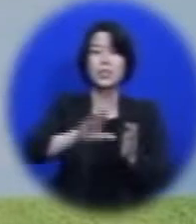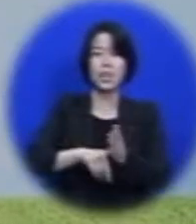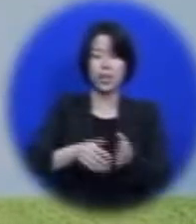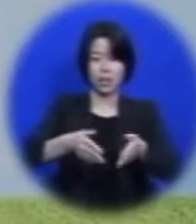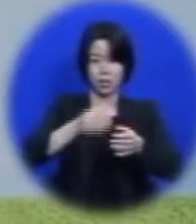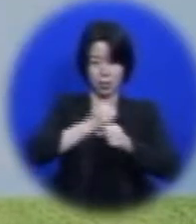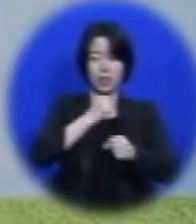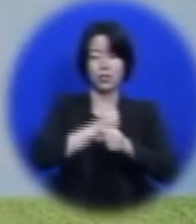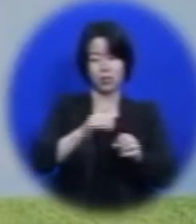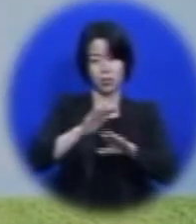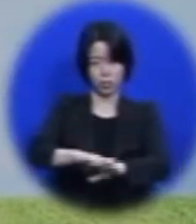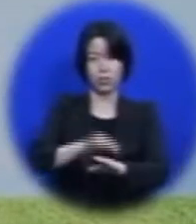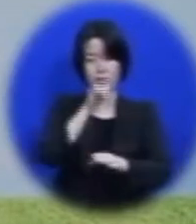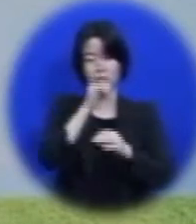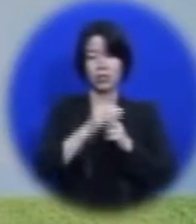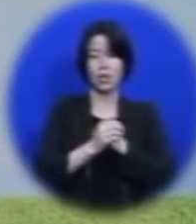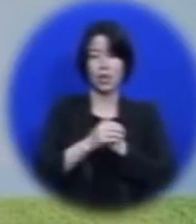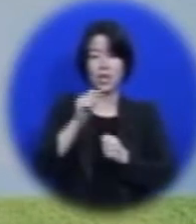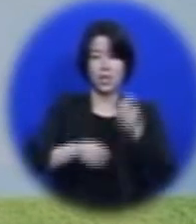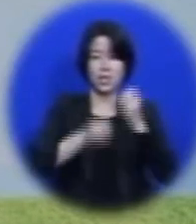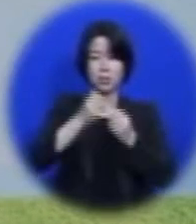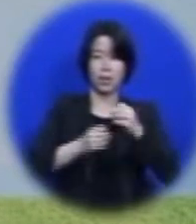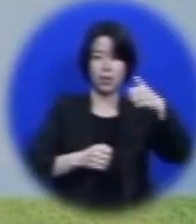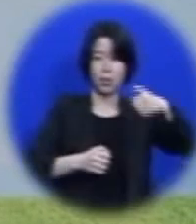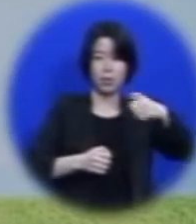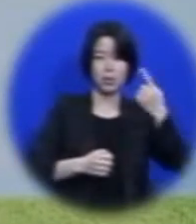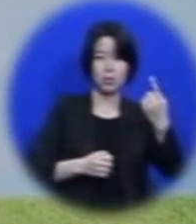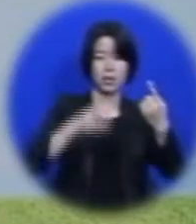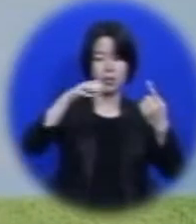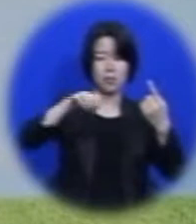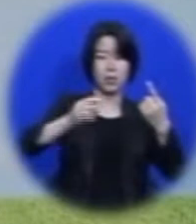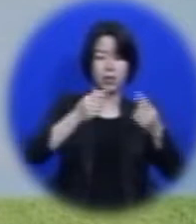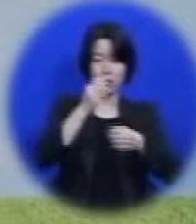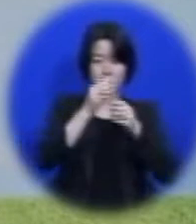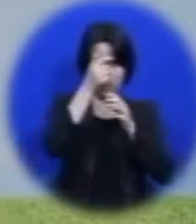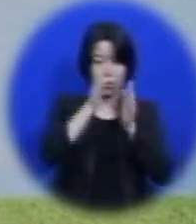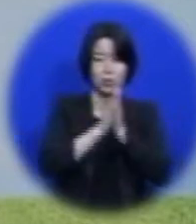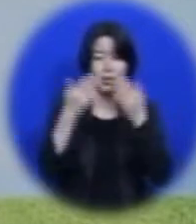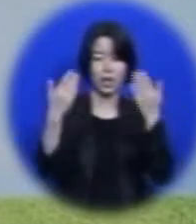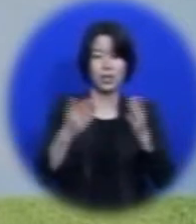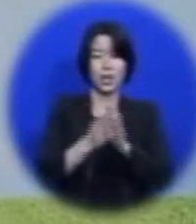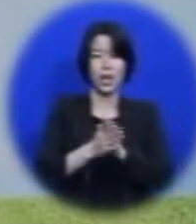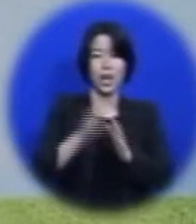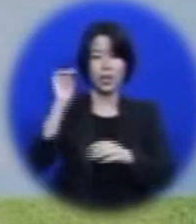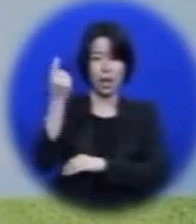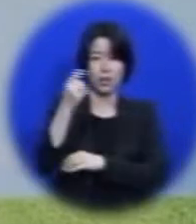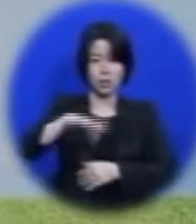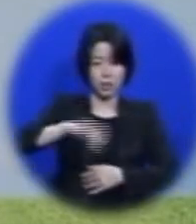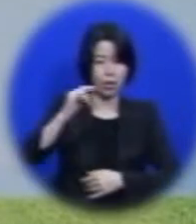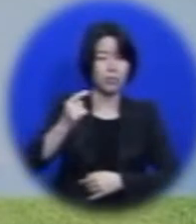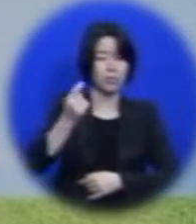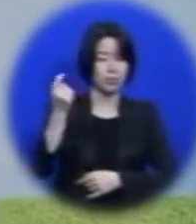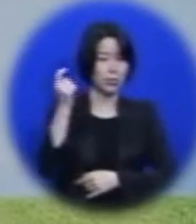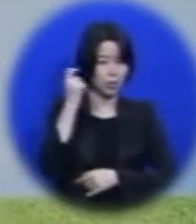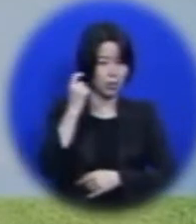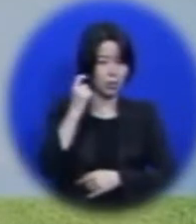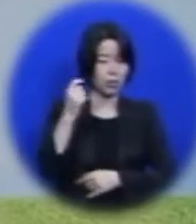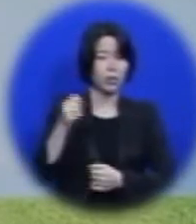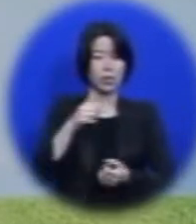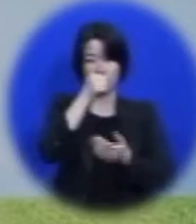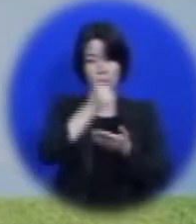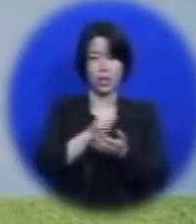세우신 거예요. 이 시편 51편 기도할 때 하나님이 다윗의 기도를 처음 들으시고 그리고 죄를 씻어주신